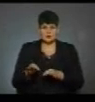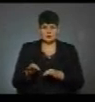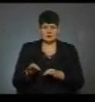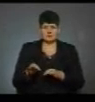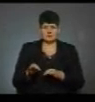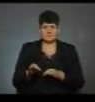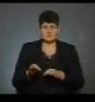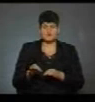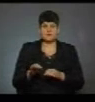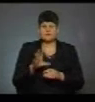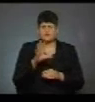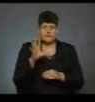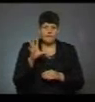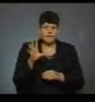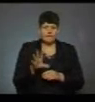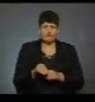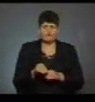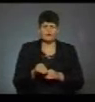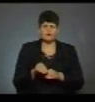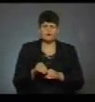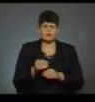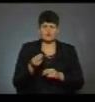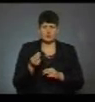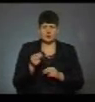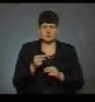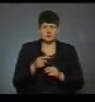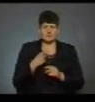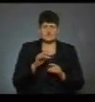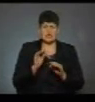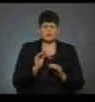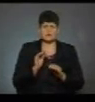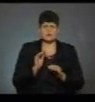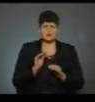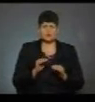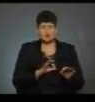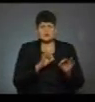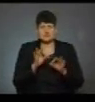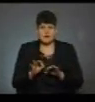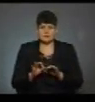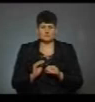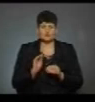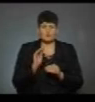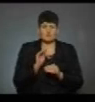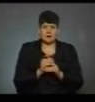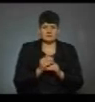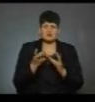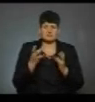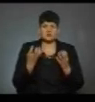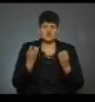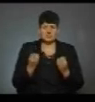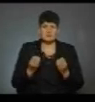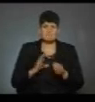гроші? Що ставили за свої гроші? А тепер ще за доставку ви її дістали, і ще за доставку треба платити